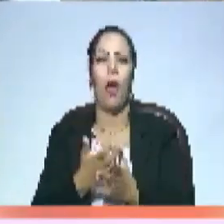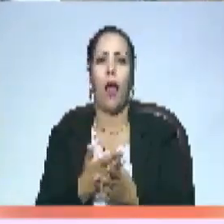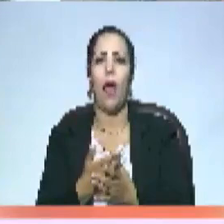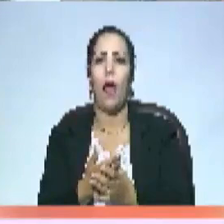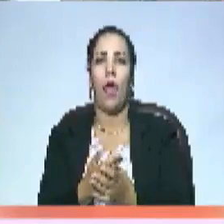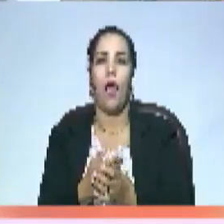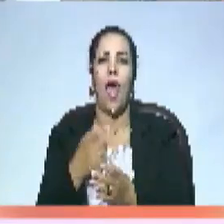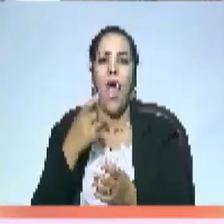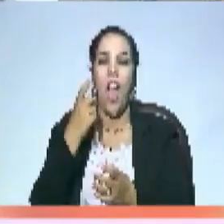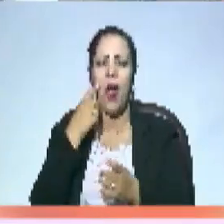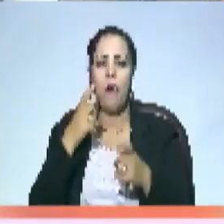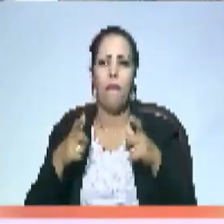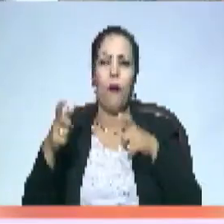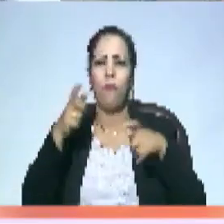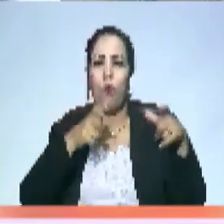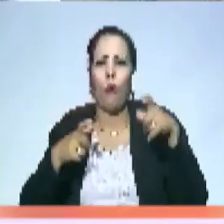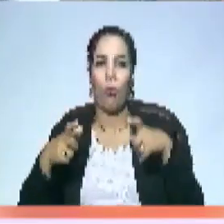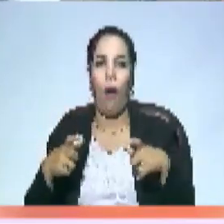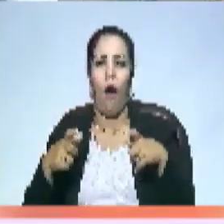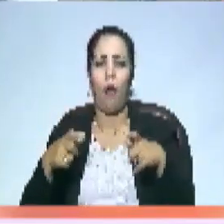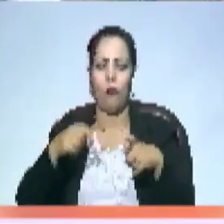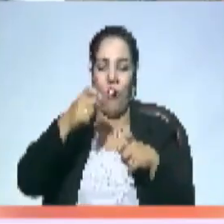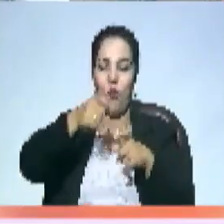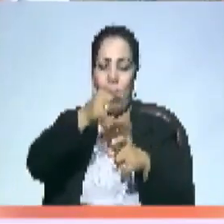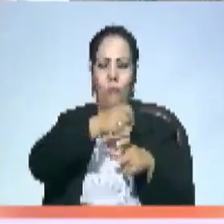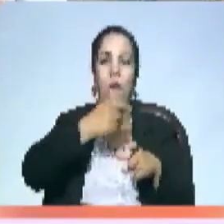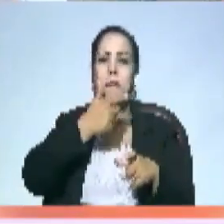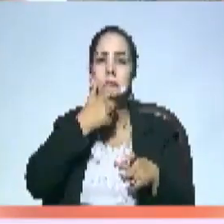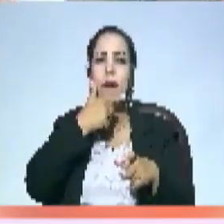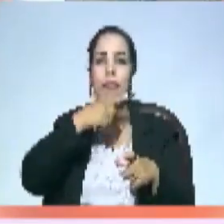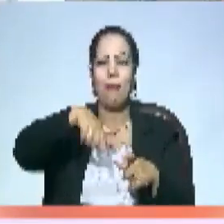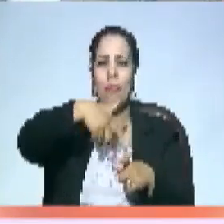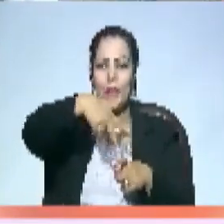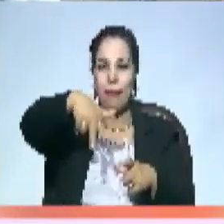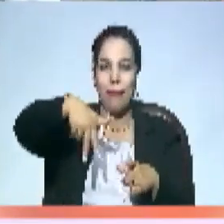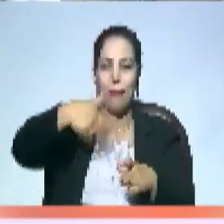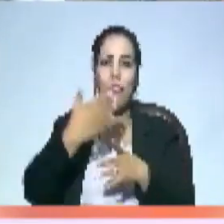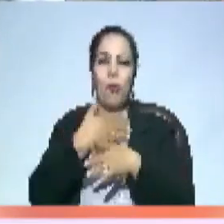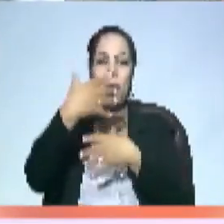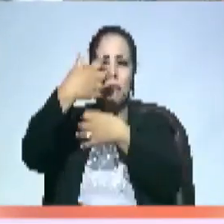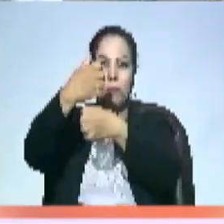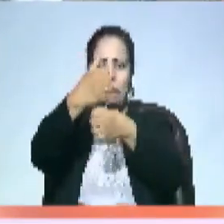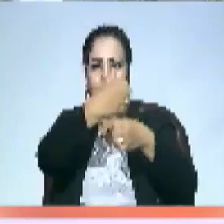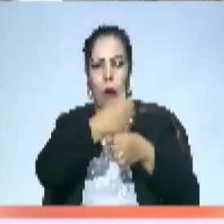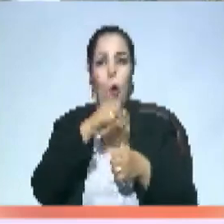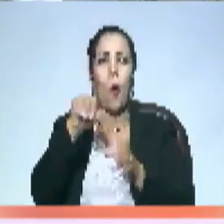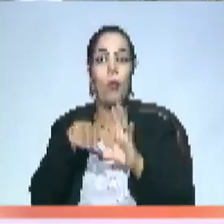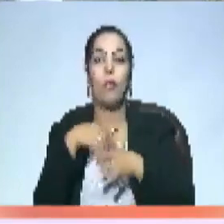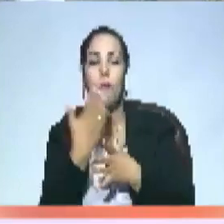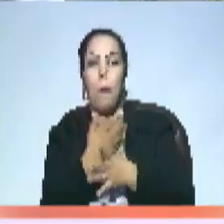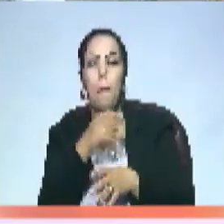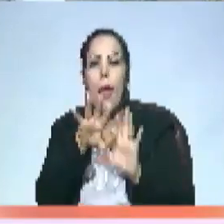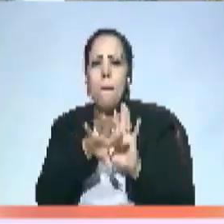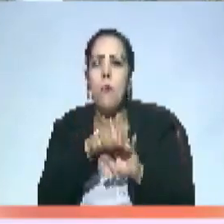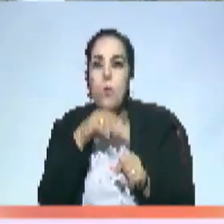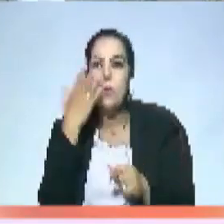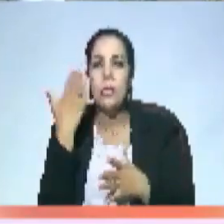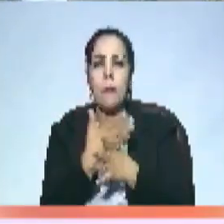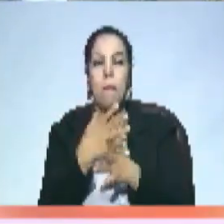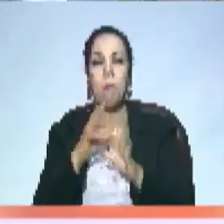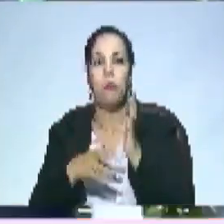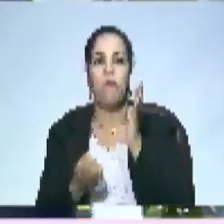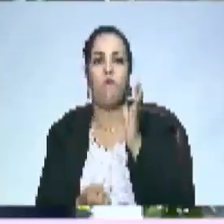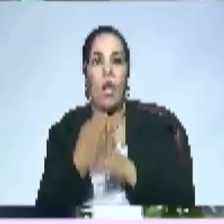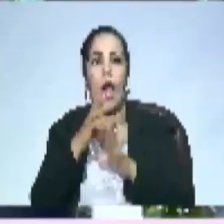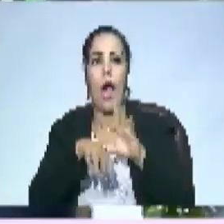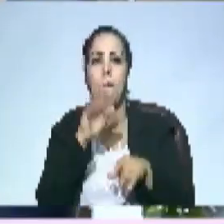شانتيه بالظبط. هيبقى يعني فهنشوف بقى النهارده هنعمله ازاي، عشان في بعض الحلقات ما بنبقاش بيبقى جاهز على